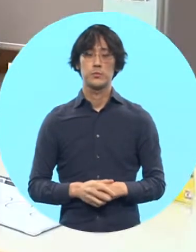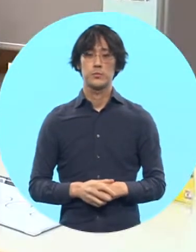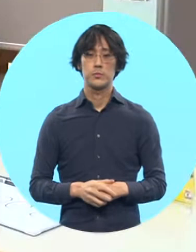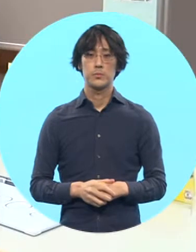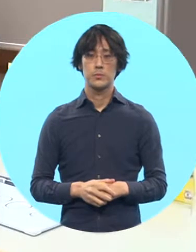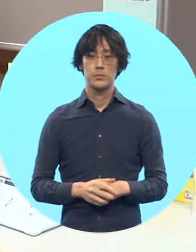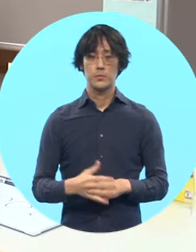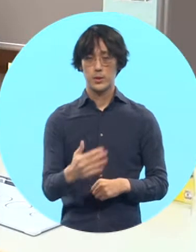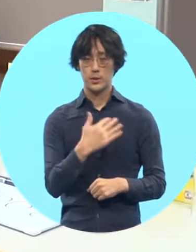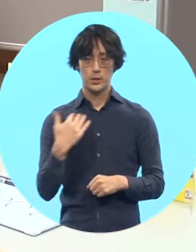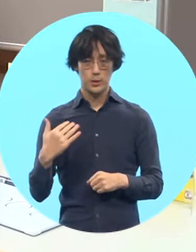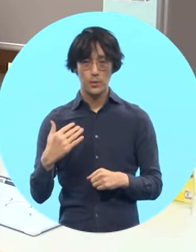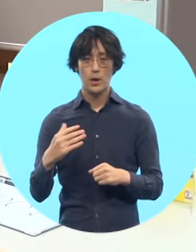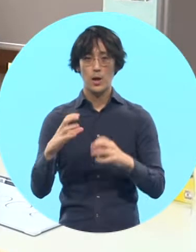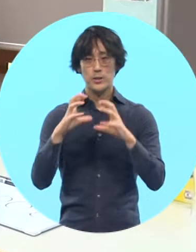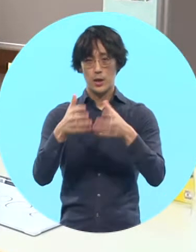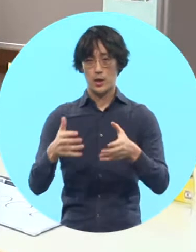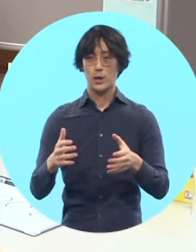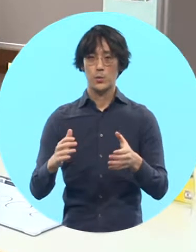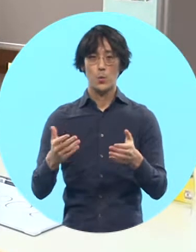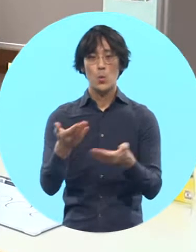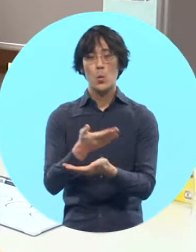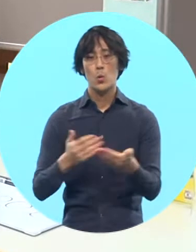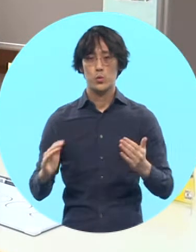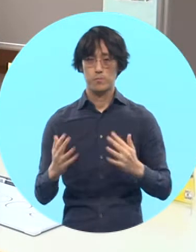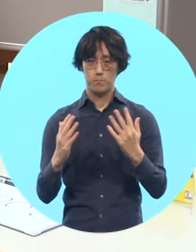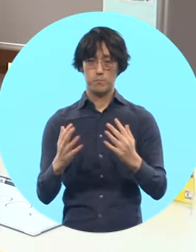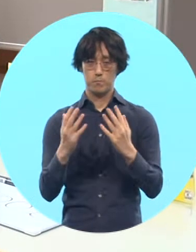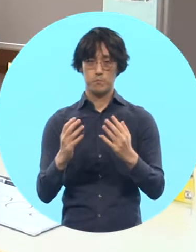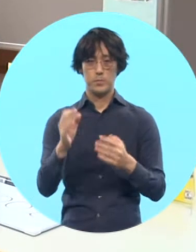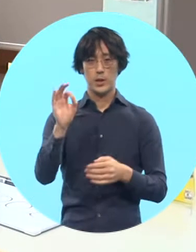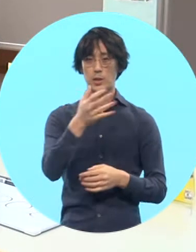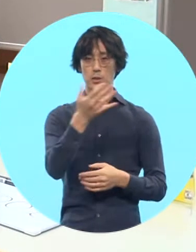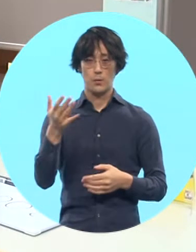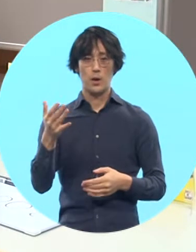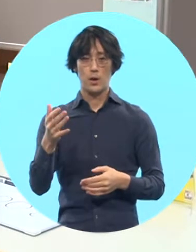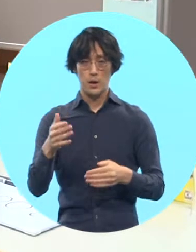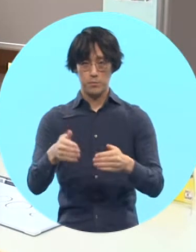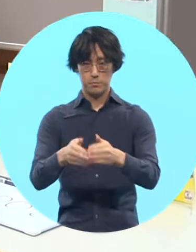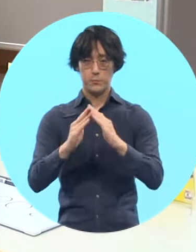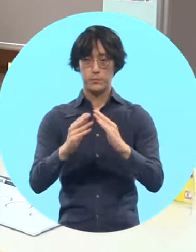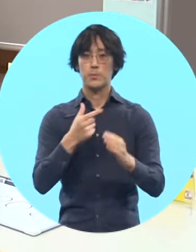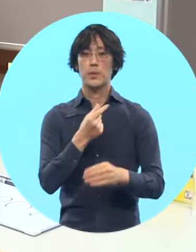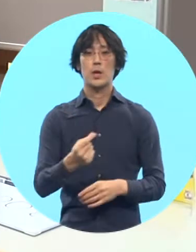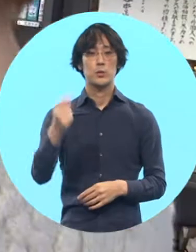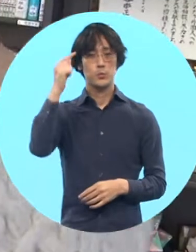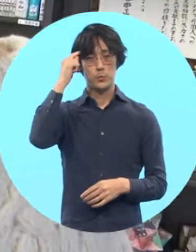しては世界の交流拠点都市金沢の実現に寄与したいと考えています。